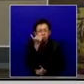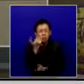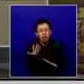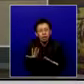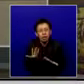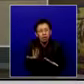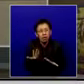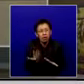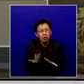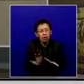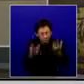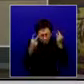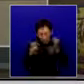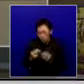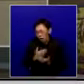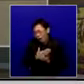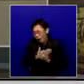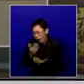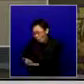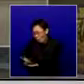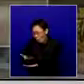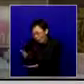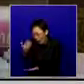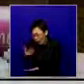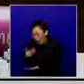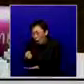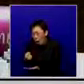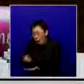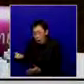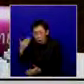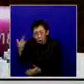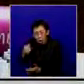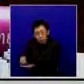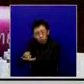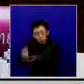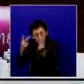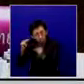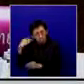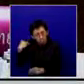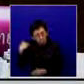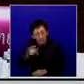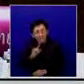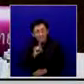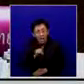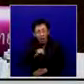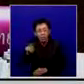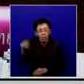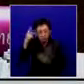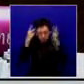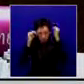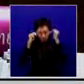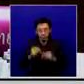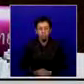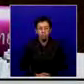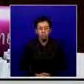รักเจ้าสัวมากมีบุญคุณอะไรกันนักหนากับท่านนายกหรือเปล่าครับผ่านท่านประธานไปถึงท่านนายกด้วย